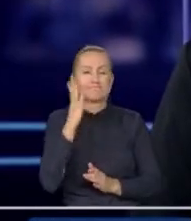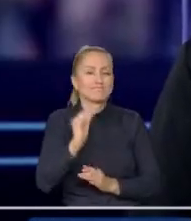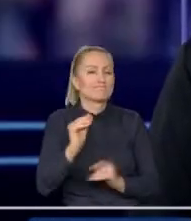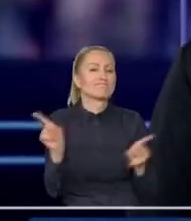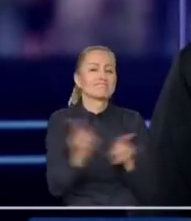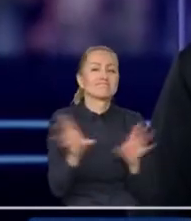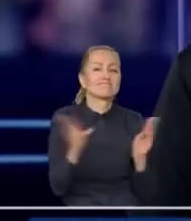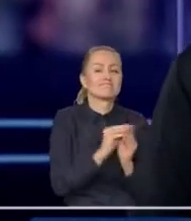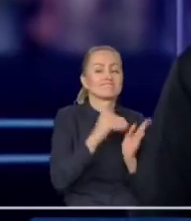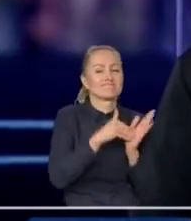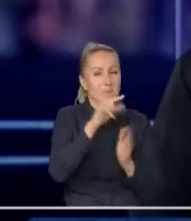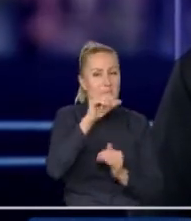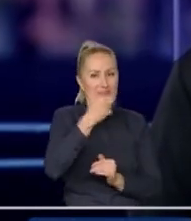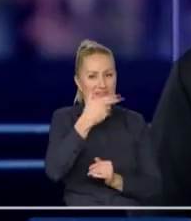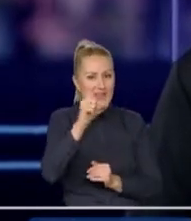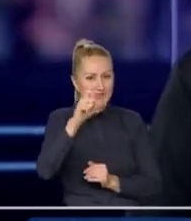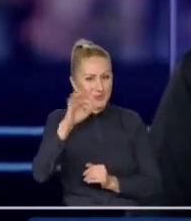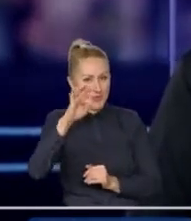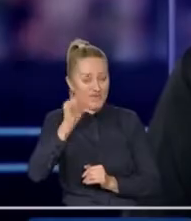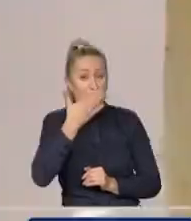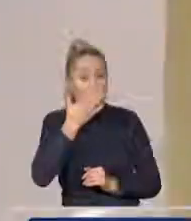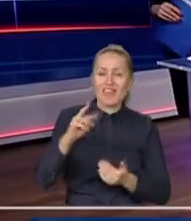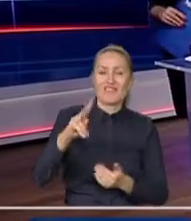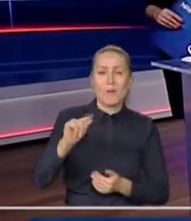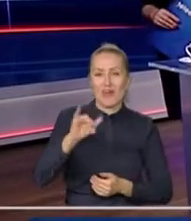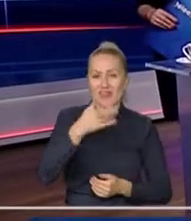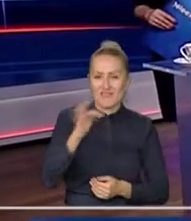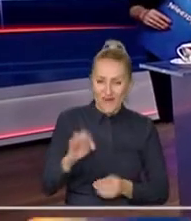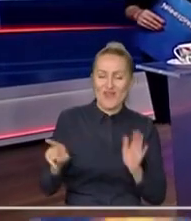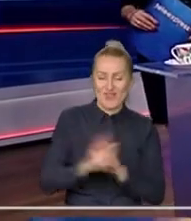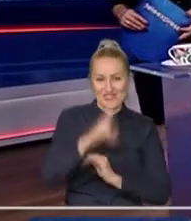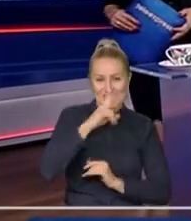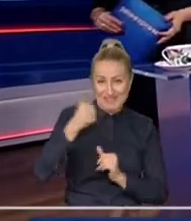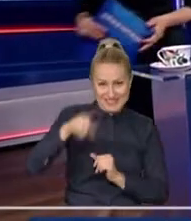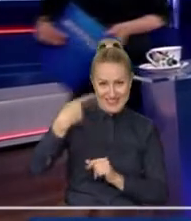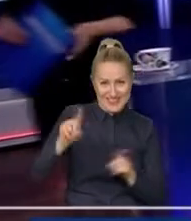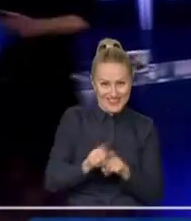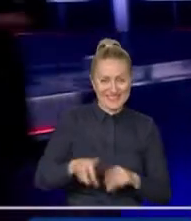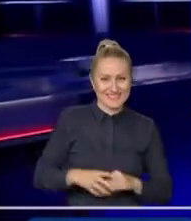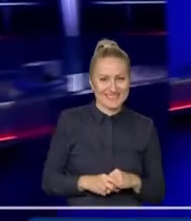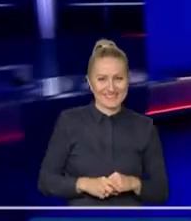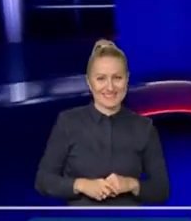z panakotą, a przepis na nią już pokazujemy. Zobaczenia także za tydzień.